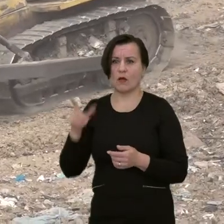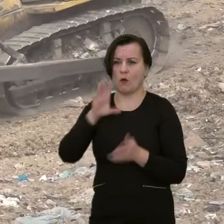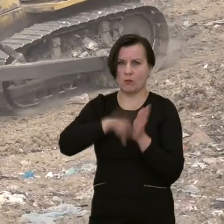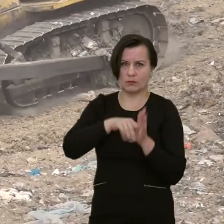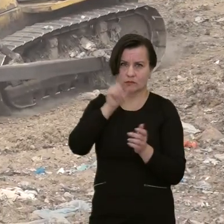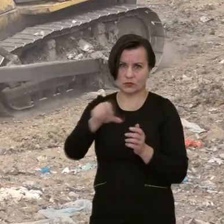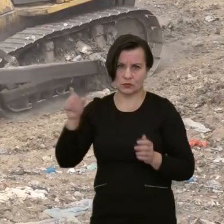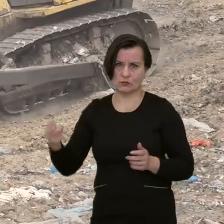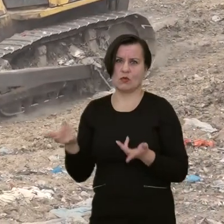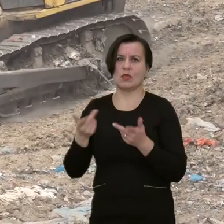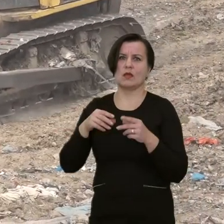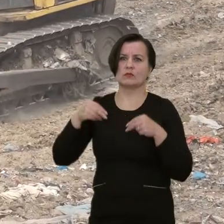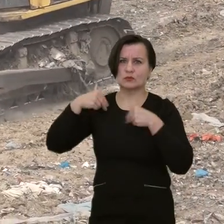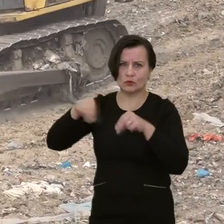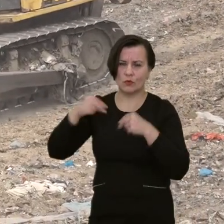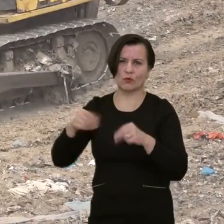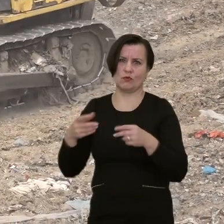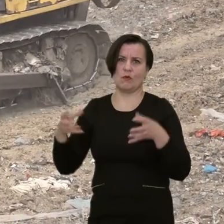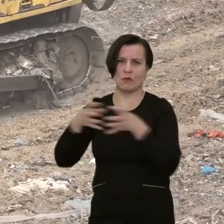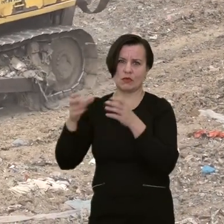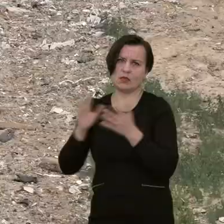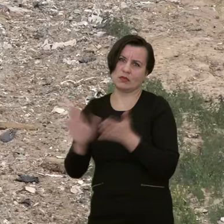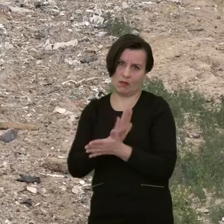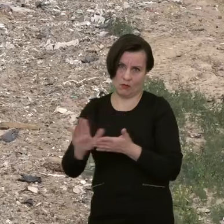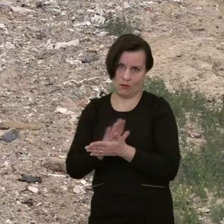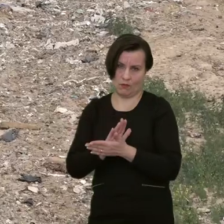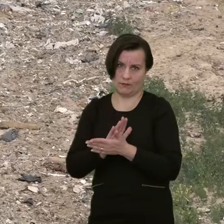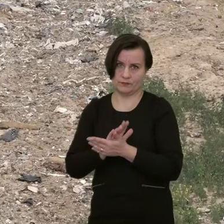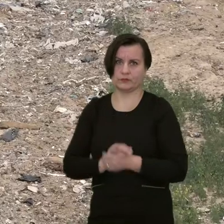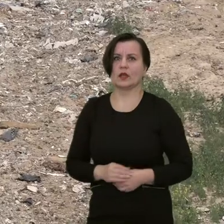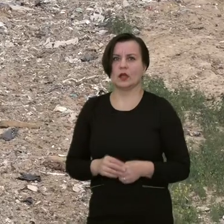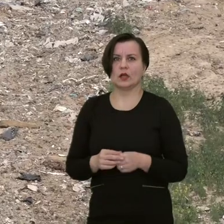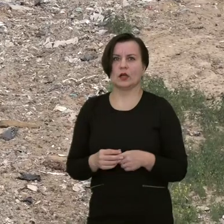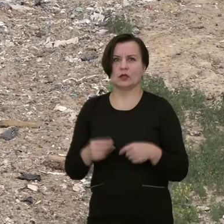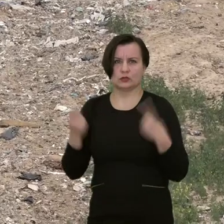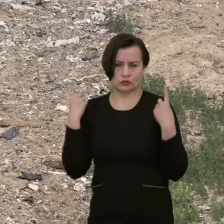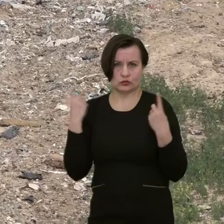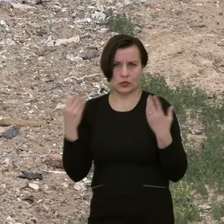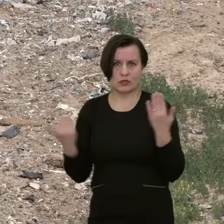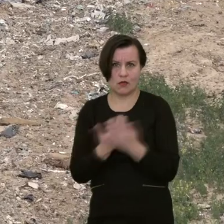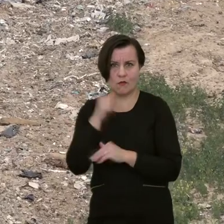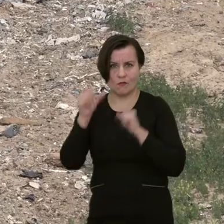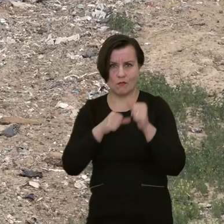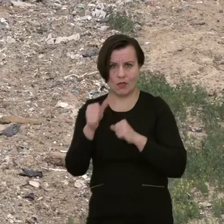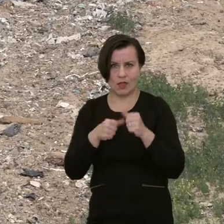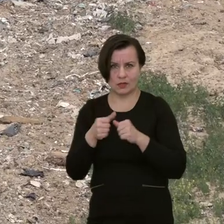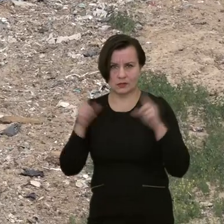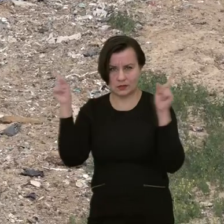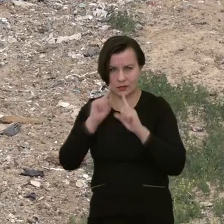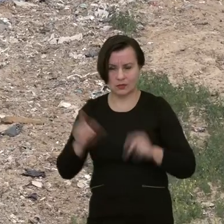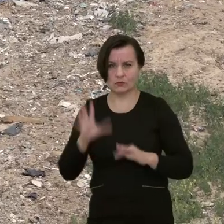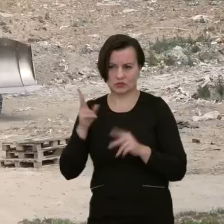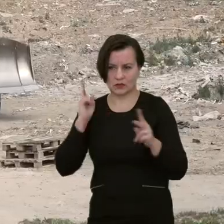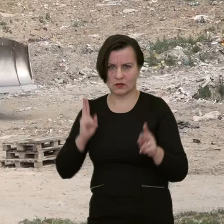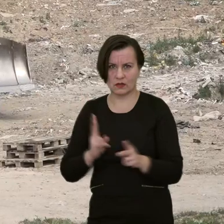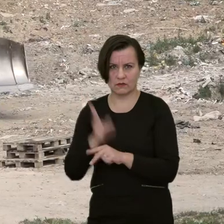fiziniams asmenims daugiabučių namų, garažų ir sodų bendrijoms liks nemokamas. Didžiausia nauja metinė staigmena kėdainiečiams taps beveik